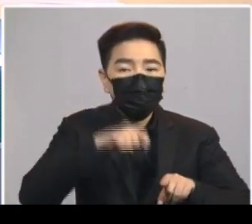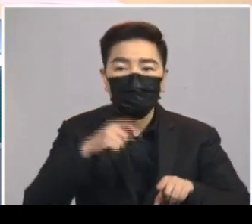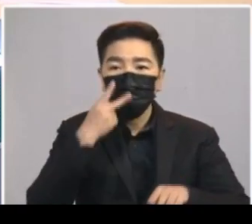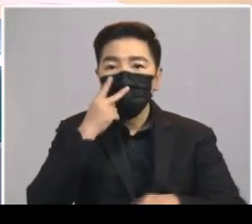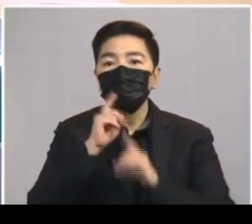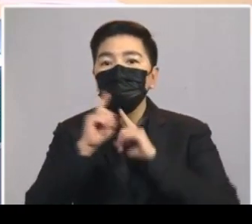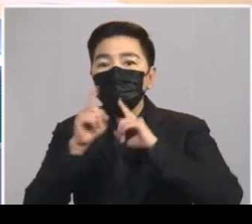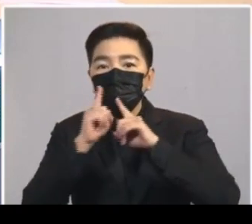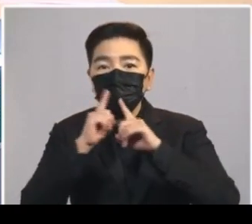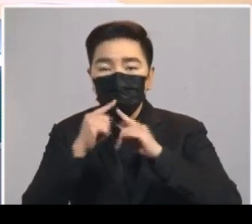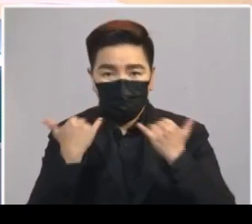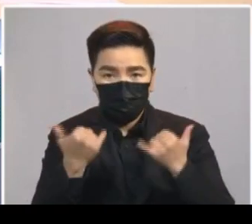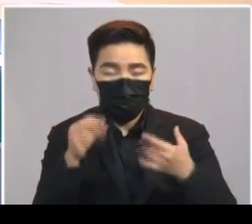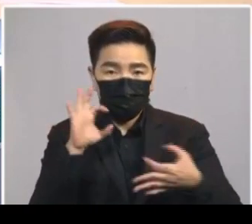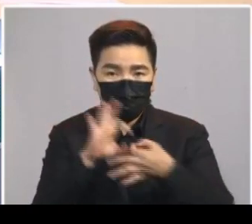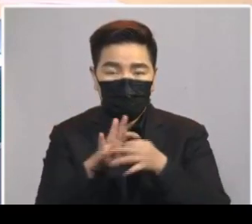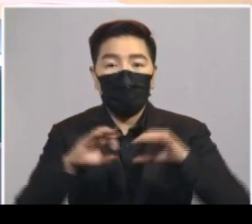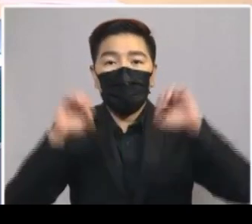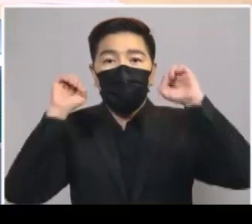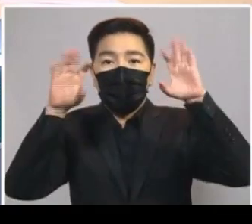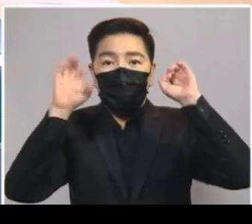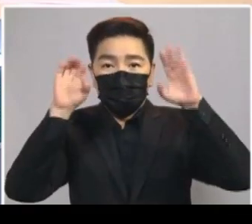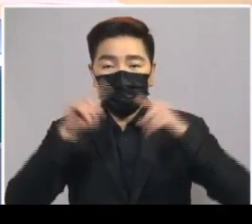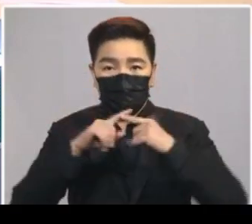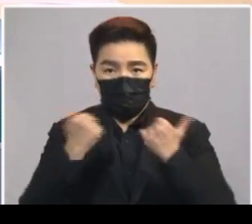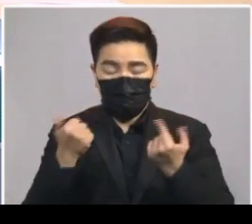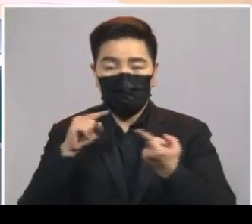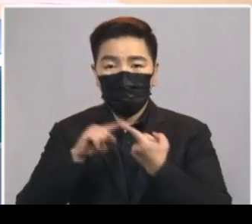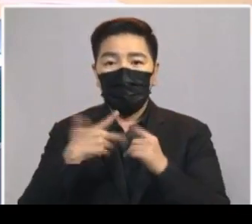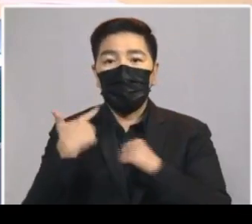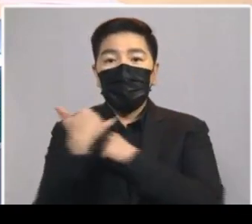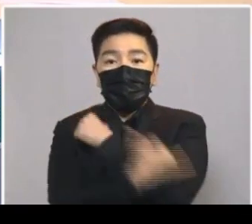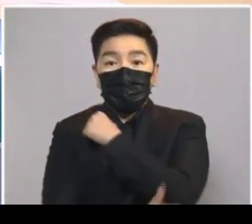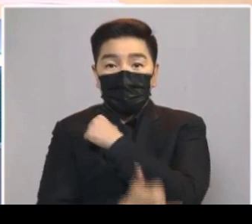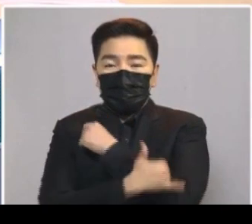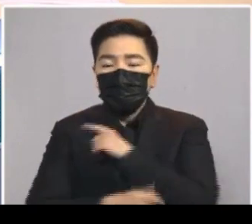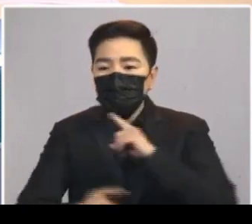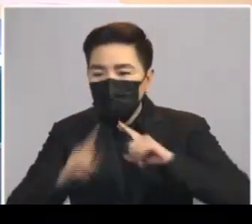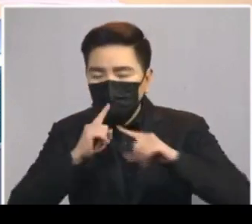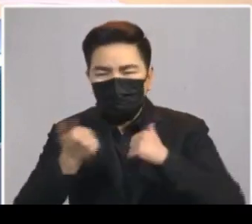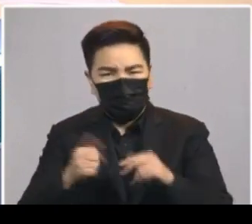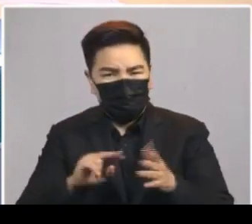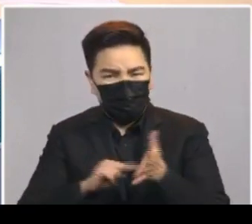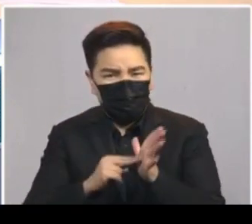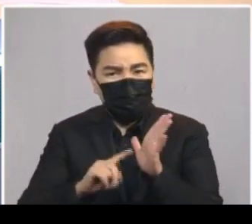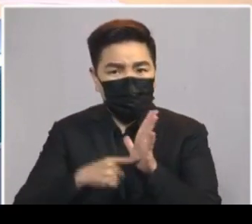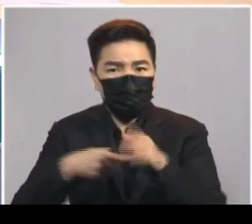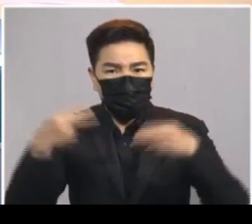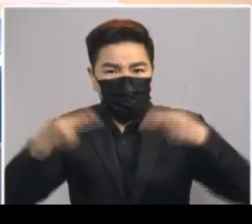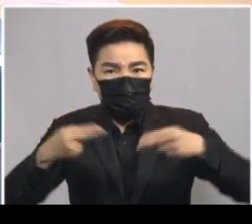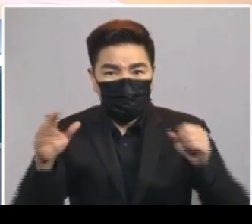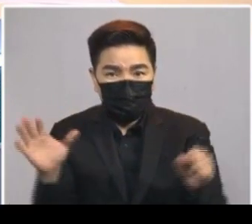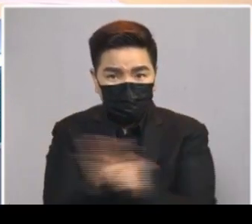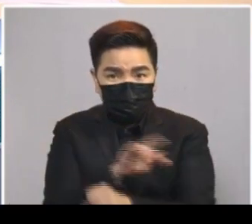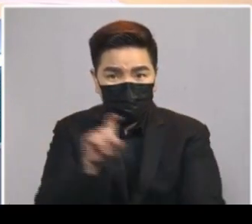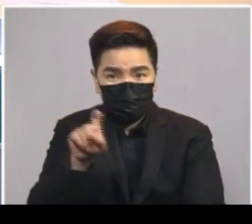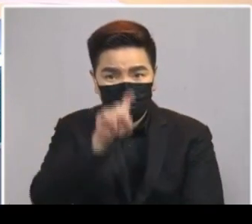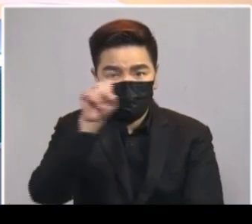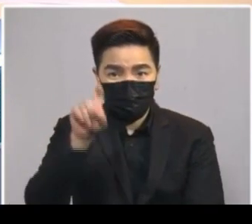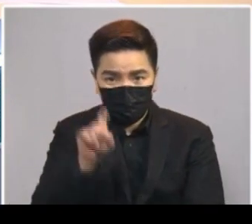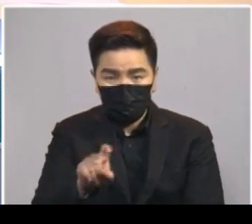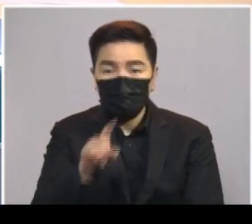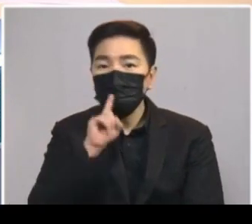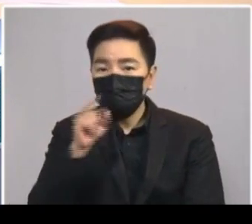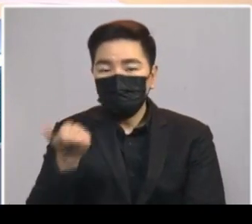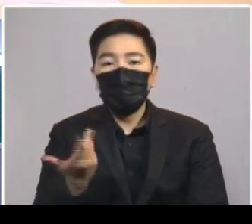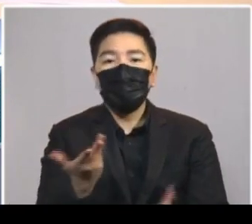เดี๋ยวเราจะไปคุยเรื่องนี้กันกับทางอาจารย์ปณิธานวัฒนายากรนะฮะว่านี่คือสัญญาณของสงครามเต็มรูปแบบแล้วหรือยัง ค่ะ